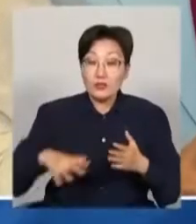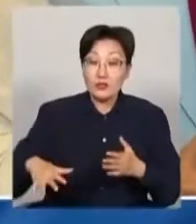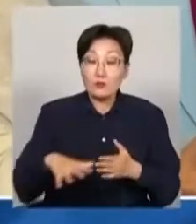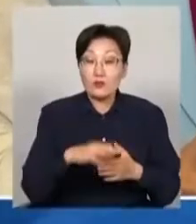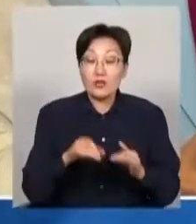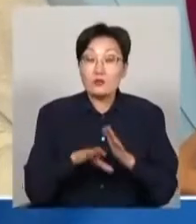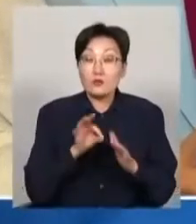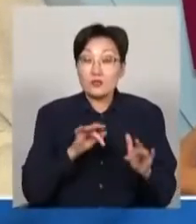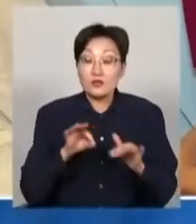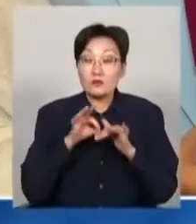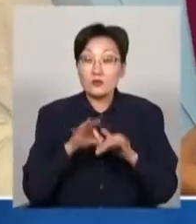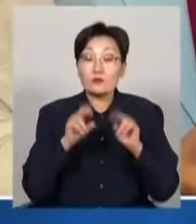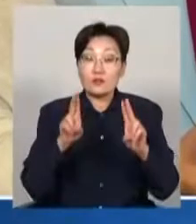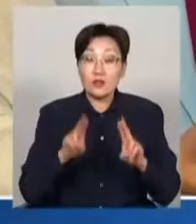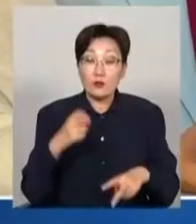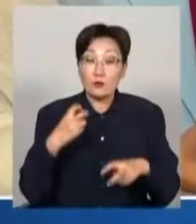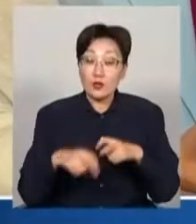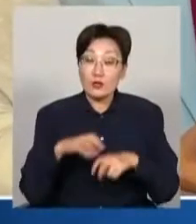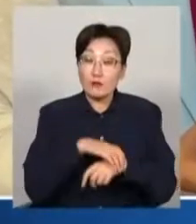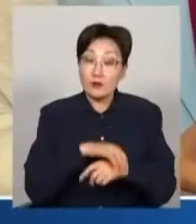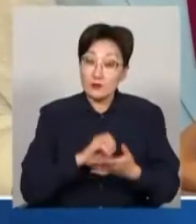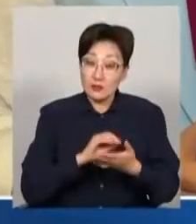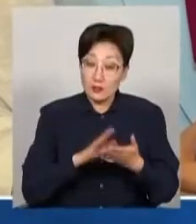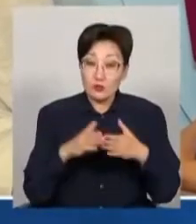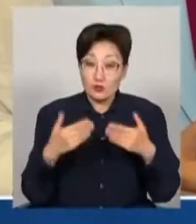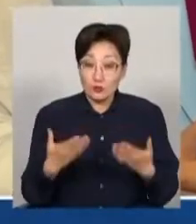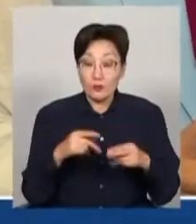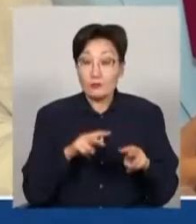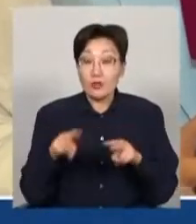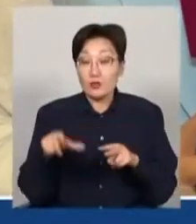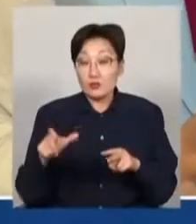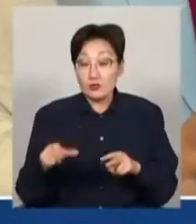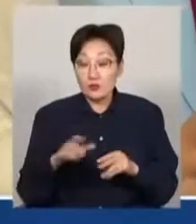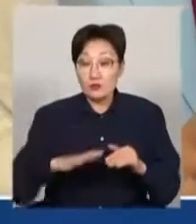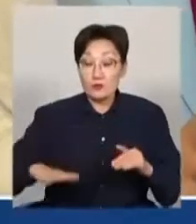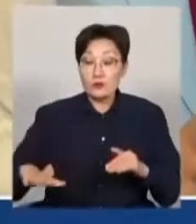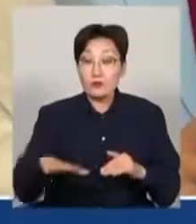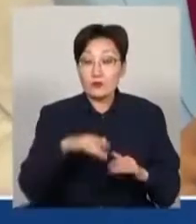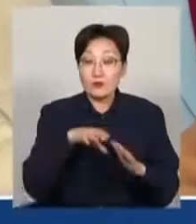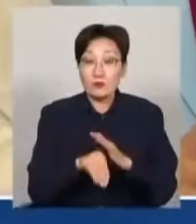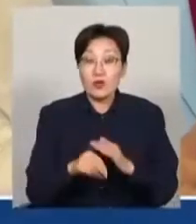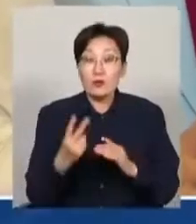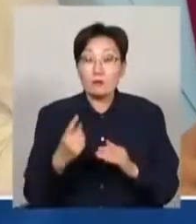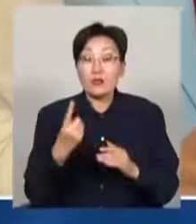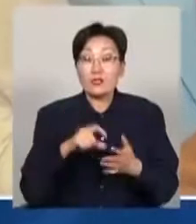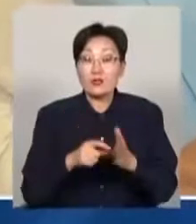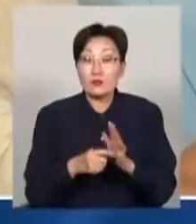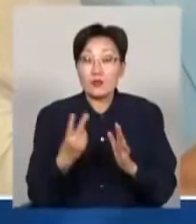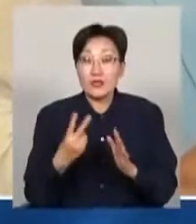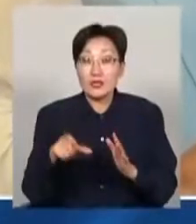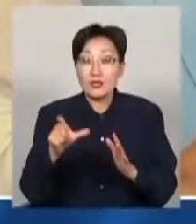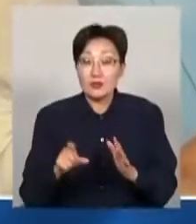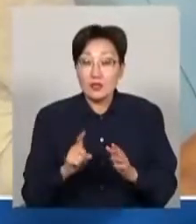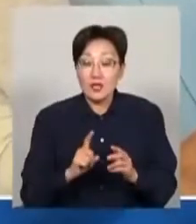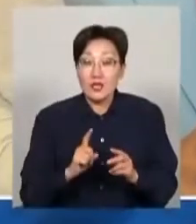әзірге референдум өткізудің тәртібін бұзған жағдай тіркелген жоқ, бірақ бақылаушылар учаскелердің бірінде бір кабинаға екі адамның